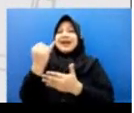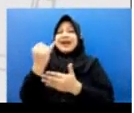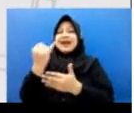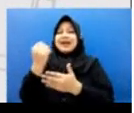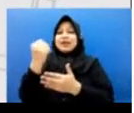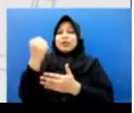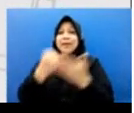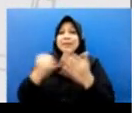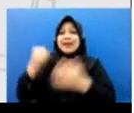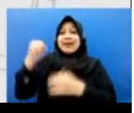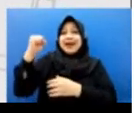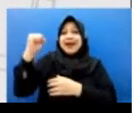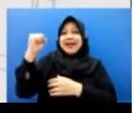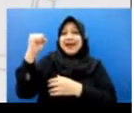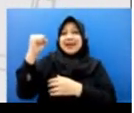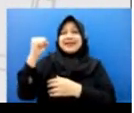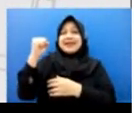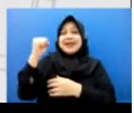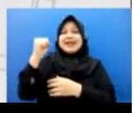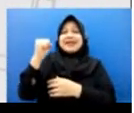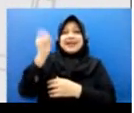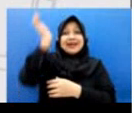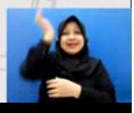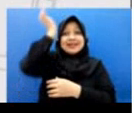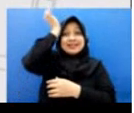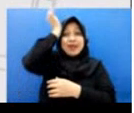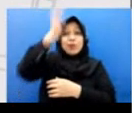kuning dipisahkan, ini adalah